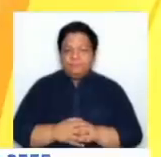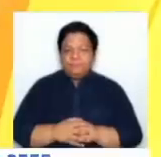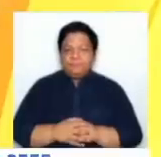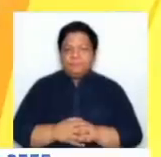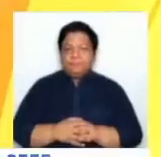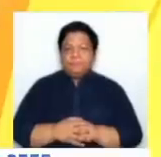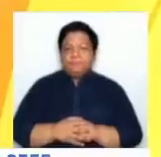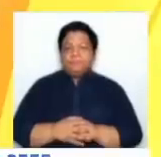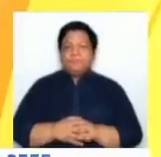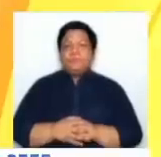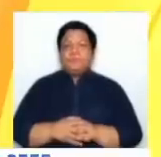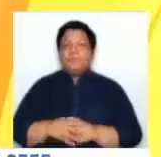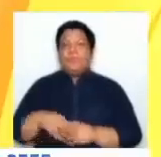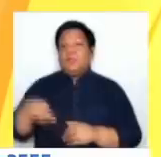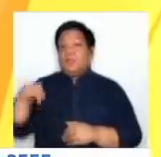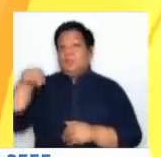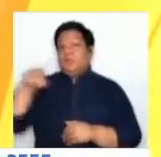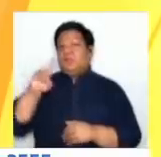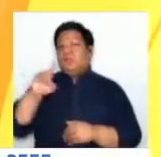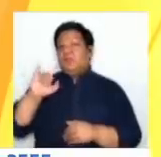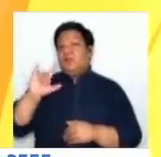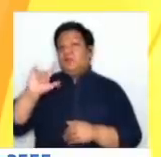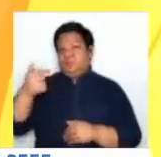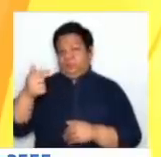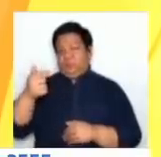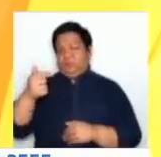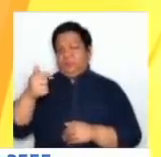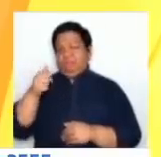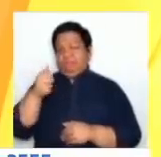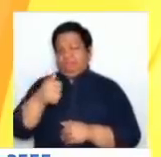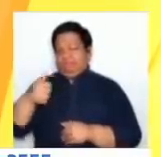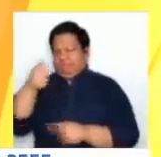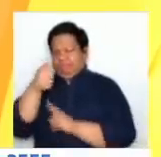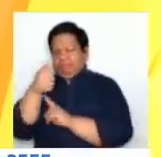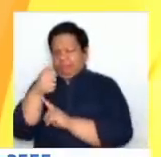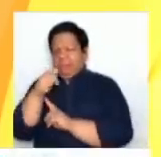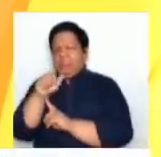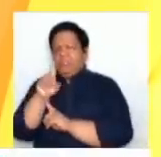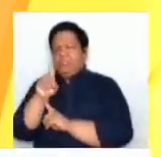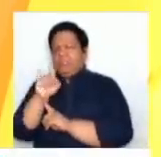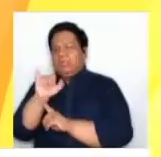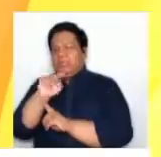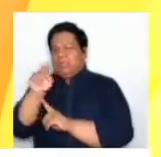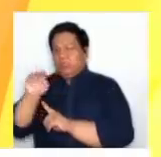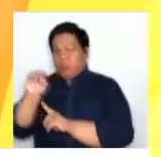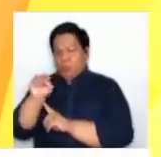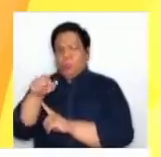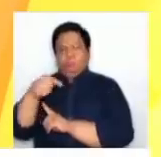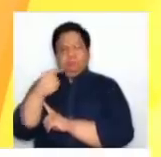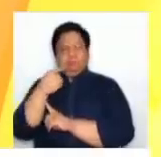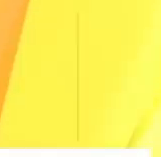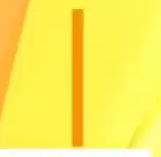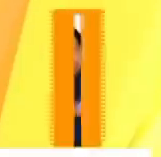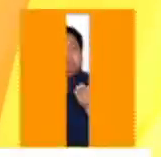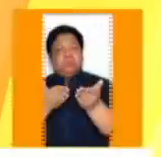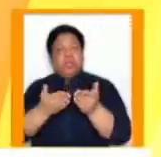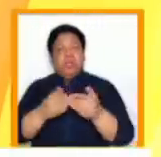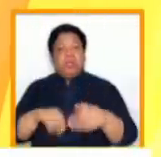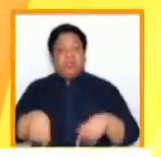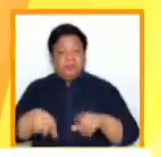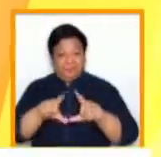DILG Undersecretary Martin Dino na suotin natin na parang ID ang mga vaccination card tuwing lalabas ng